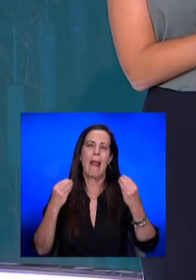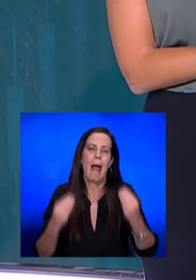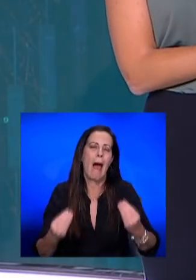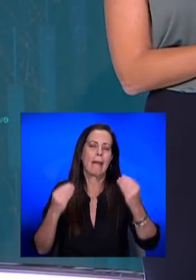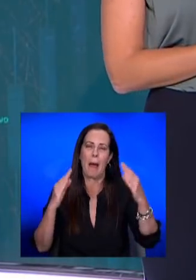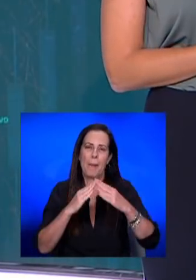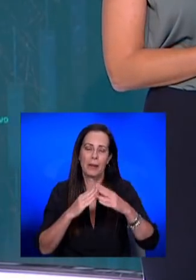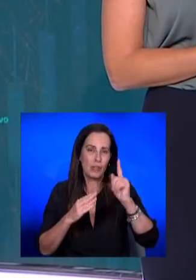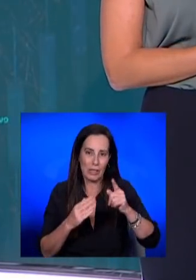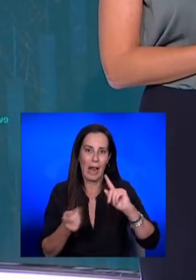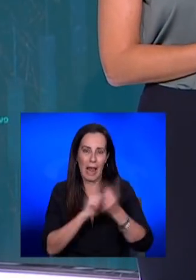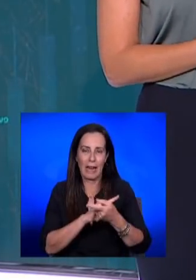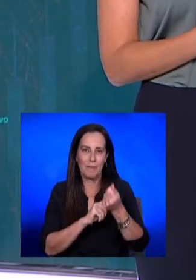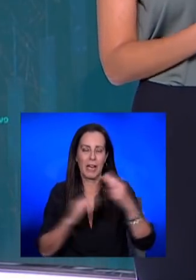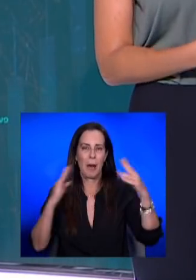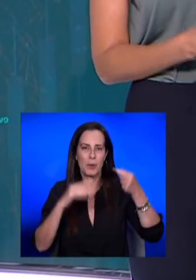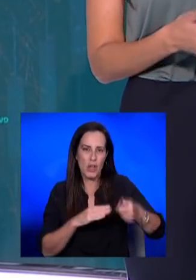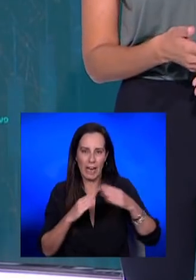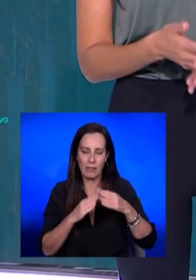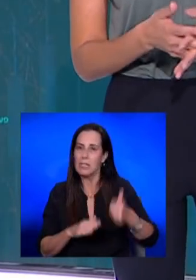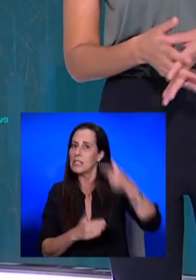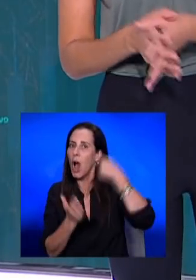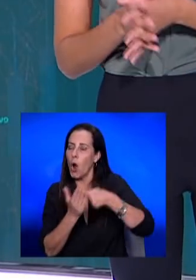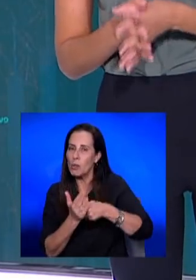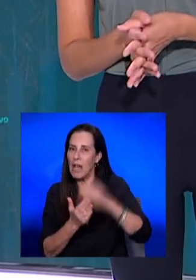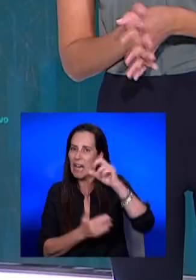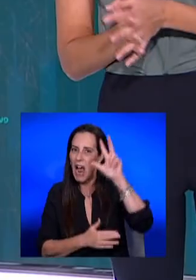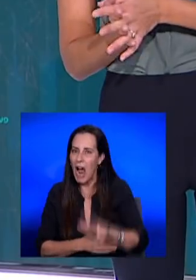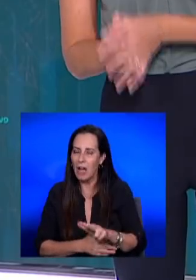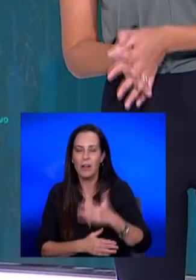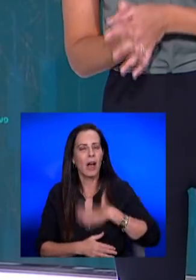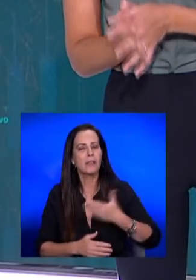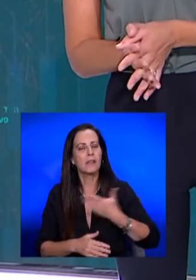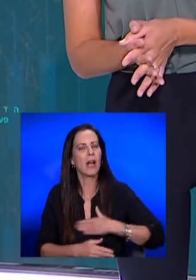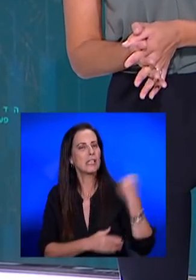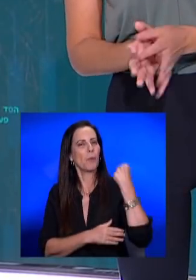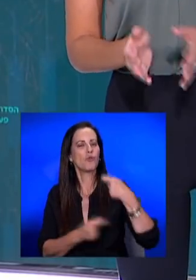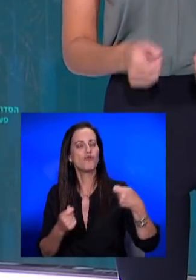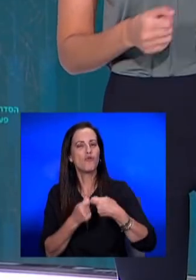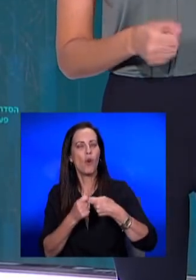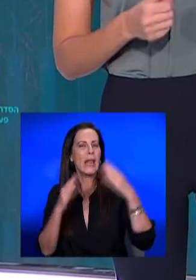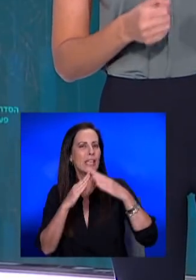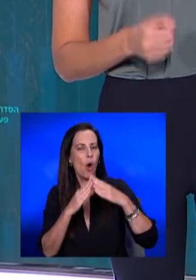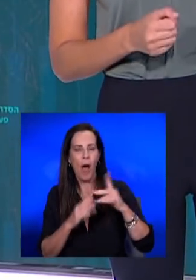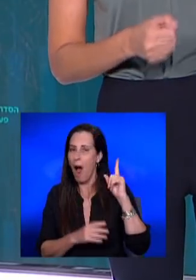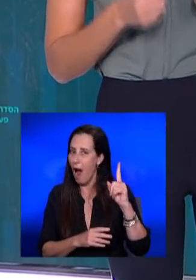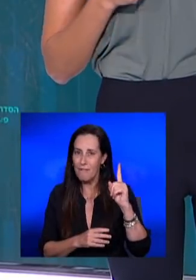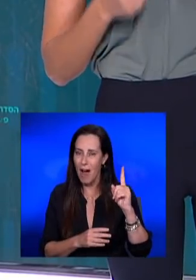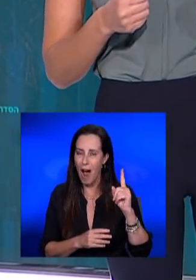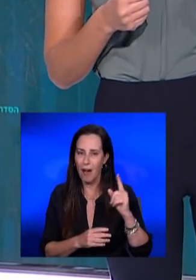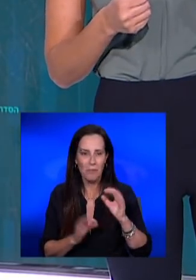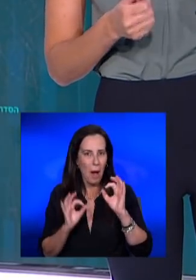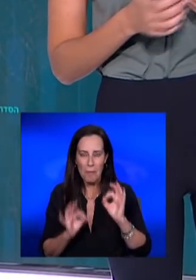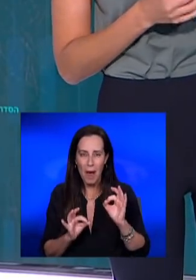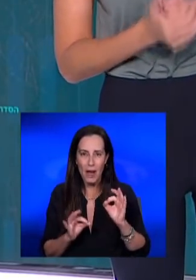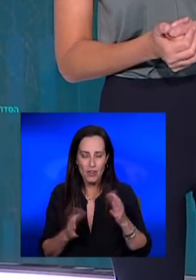אמורה להחליף את מחיר למשתכן. כן, שר האוצר קץ נלחם על סמכויות שנוגעות לתשתיות ודיור, אבל דחף באופן ממש